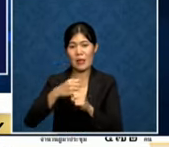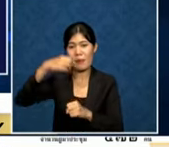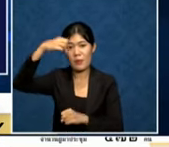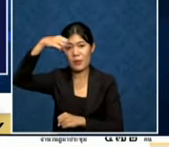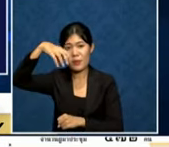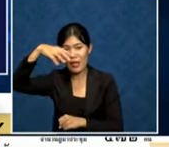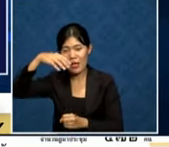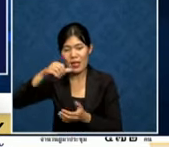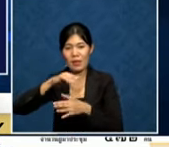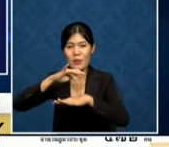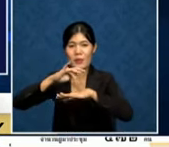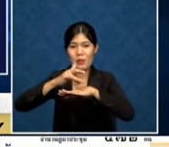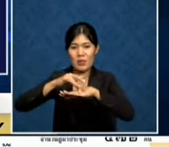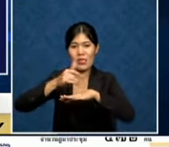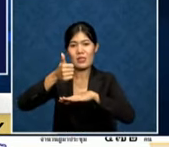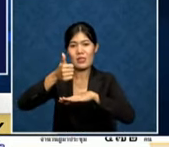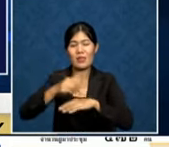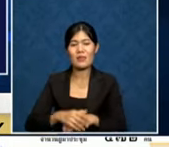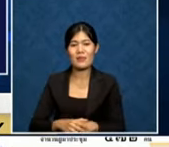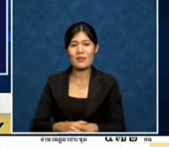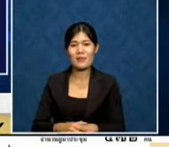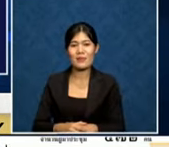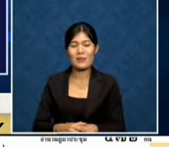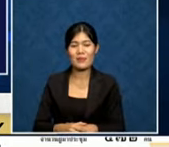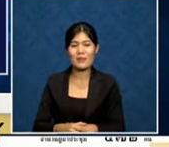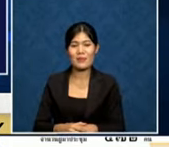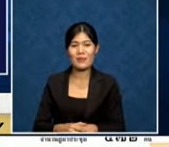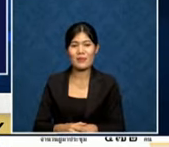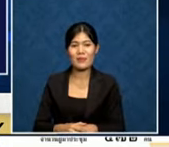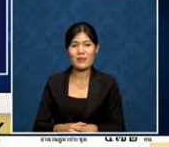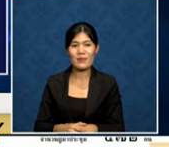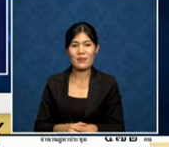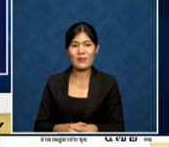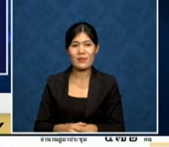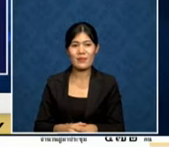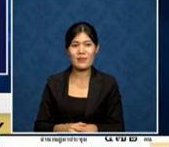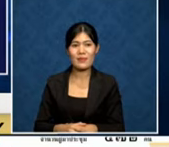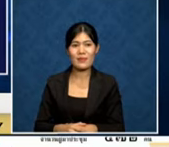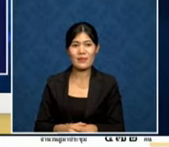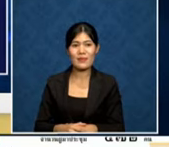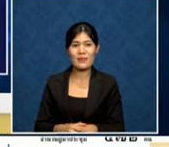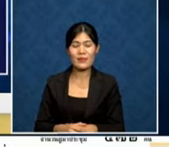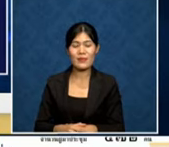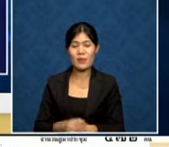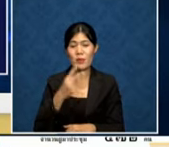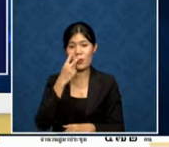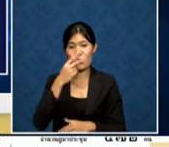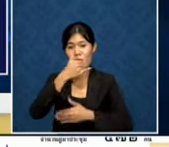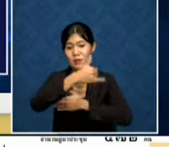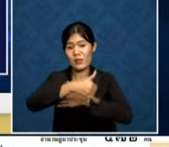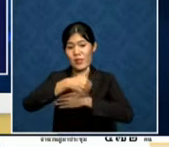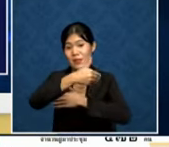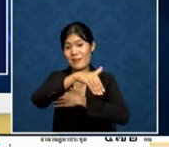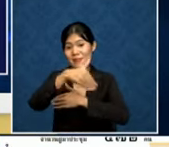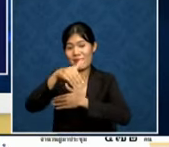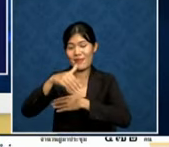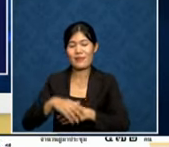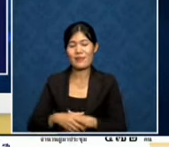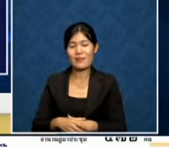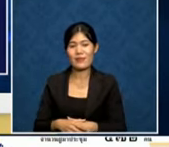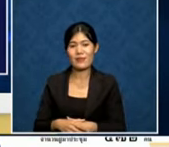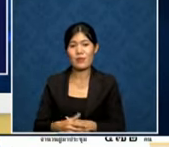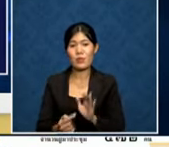แค่ไหนก่อนจะมาดูประเทศไทยครับผมอยากจะพาทุกท่านไปดูประเทศอื่นๆที่ผมยกตัวอย่างมาก่อนครับ